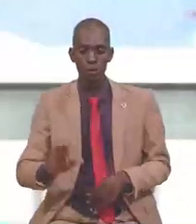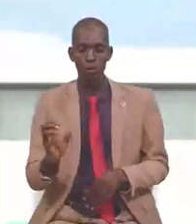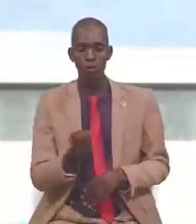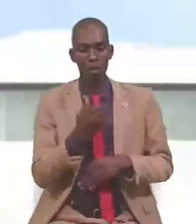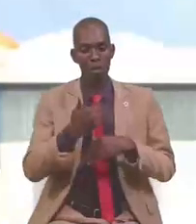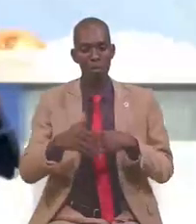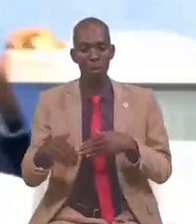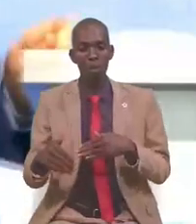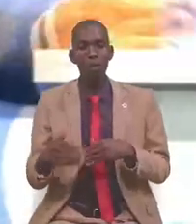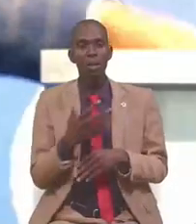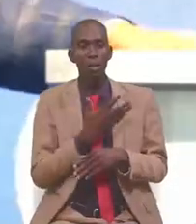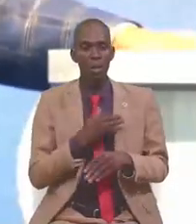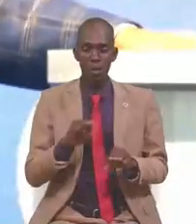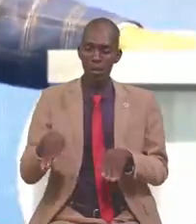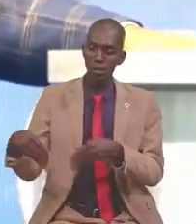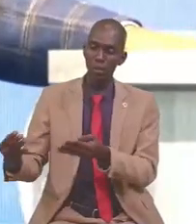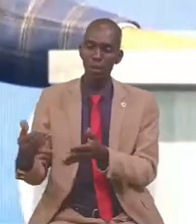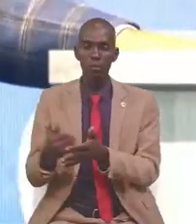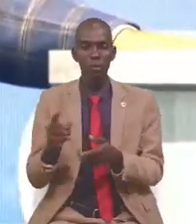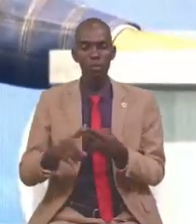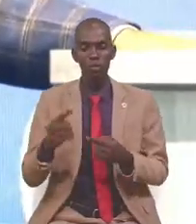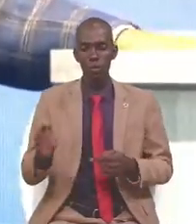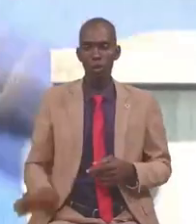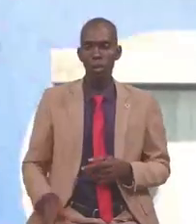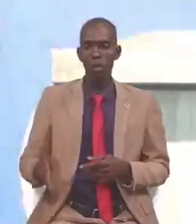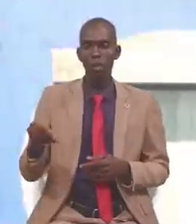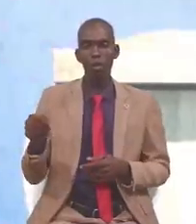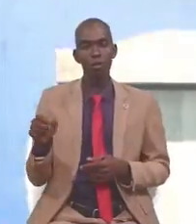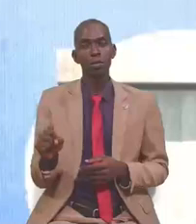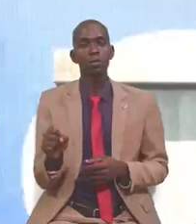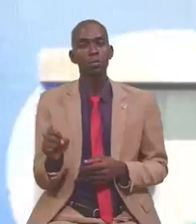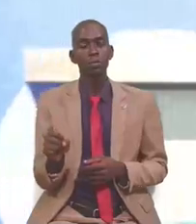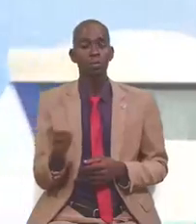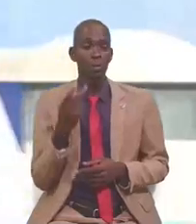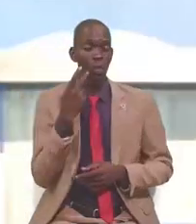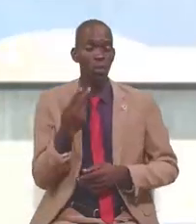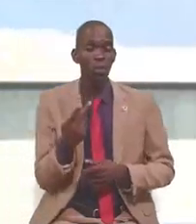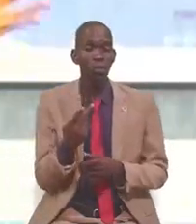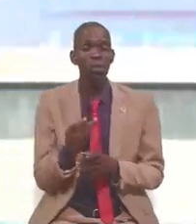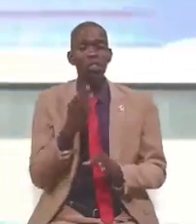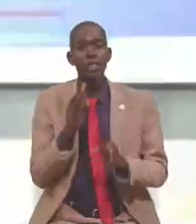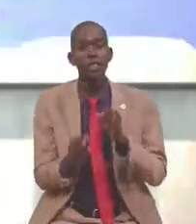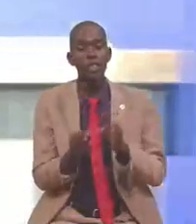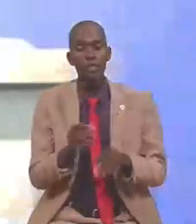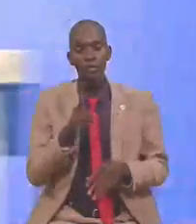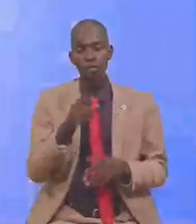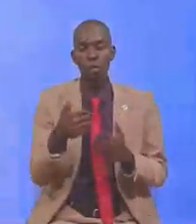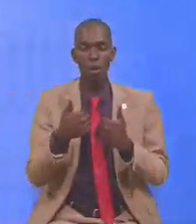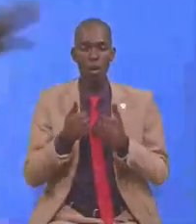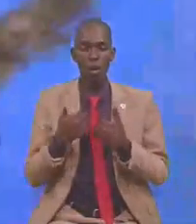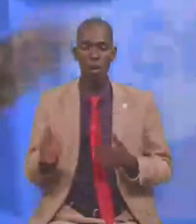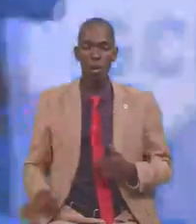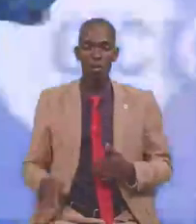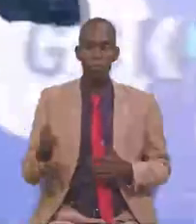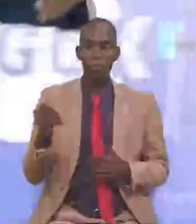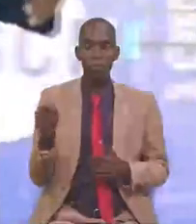des enfants et de le jeter aux petits chiens. Si vous avez des chiens, vous